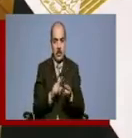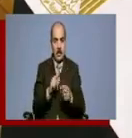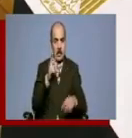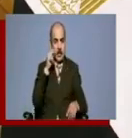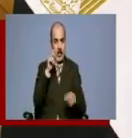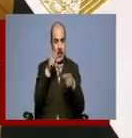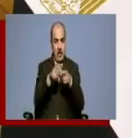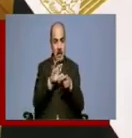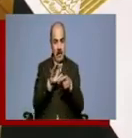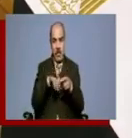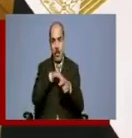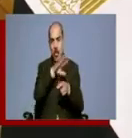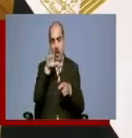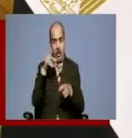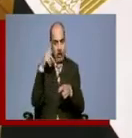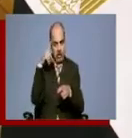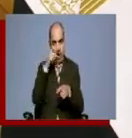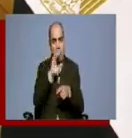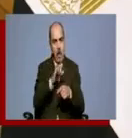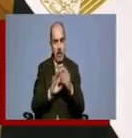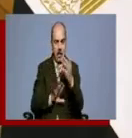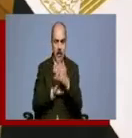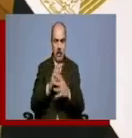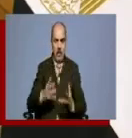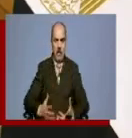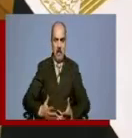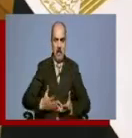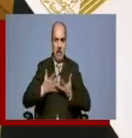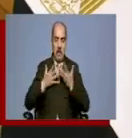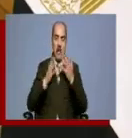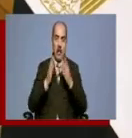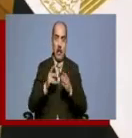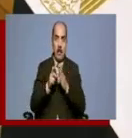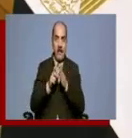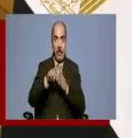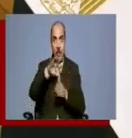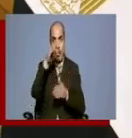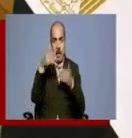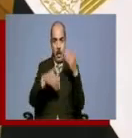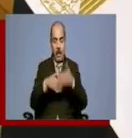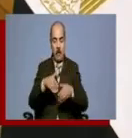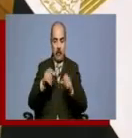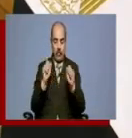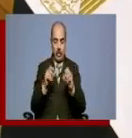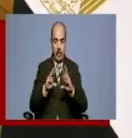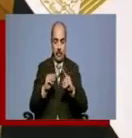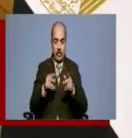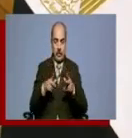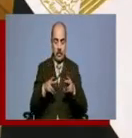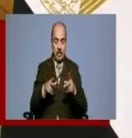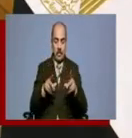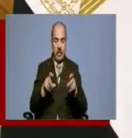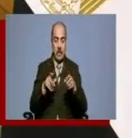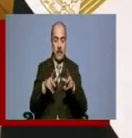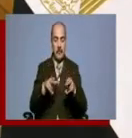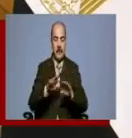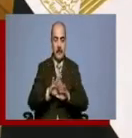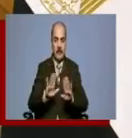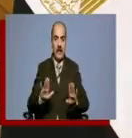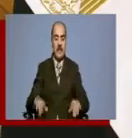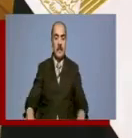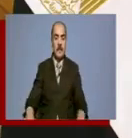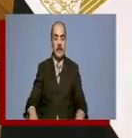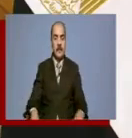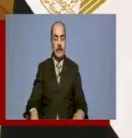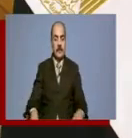سوريين وباقي الجنسيات الموجوده احنا هل احنا متضررين باي عدد يبقى موجود في مصر مصر دوله مضيافه احنا